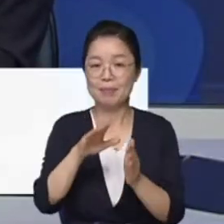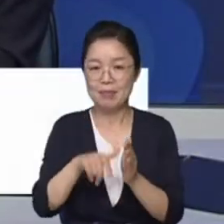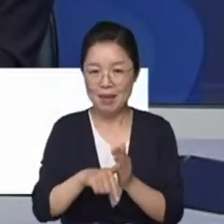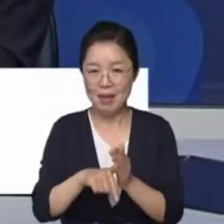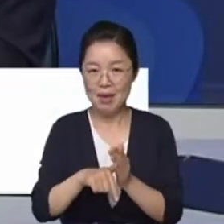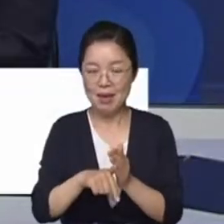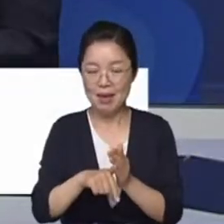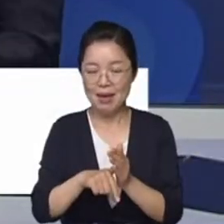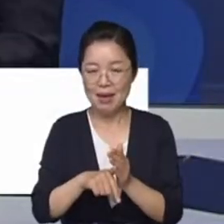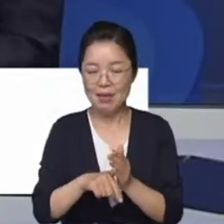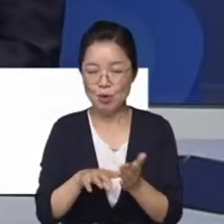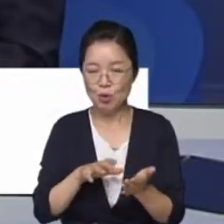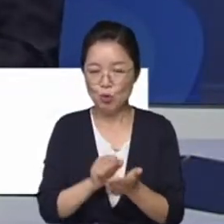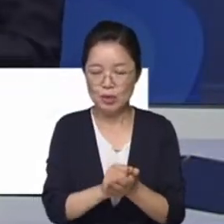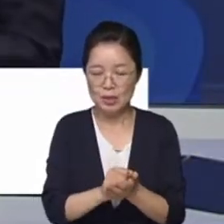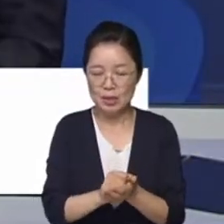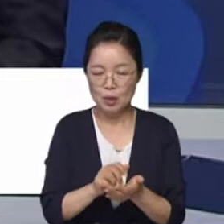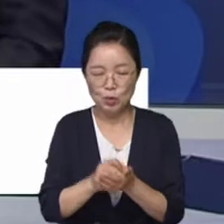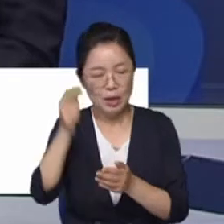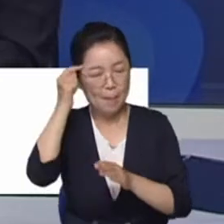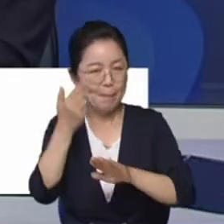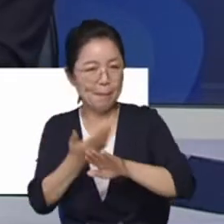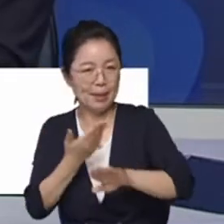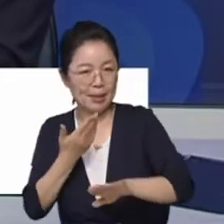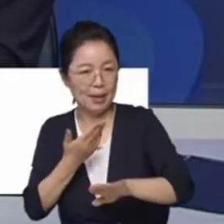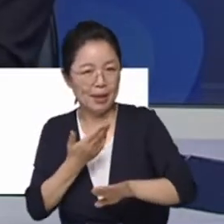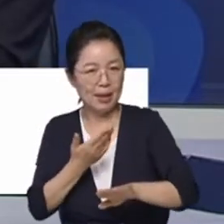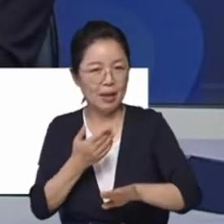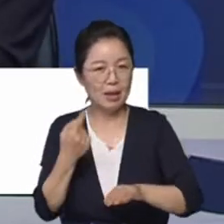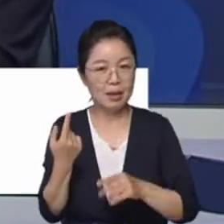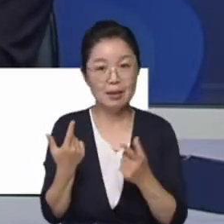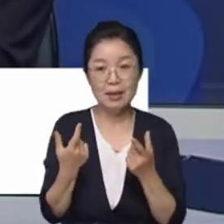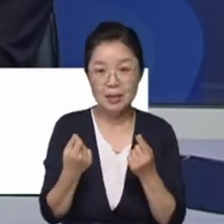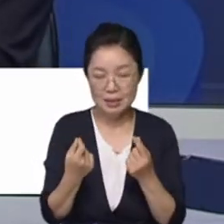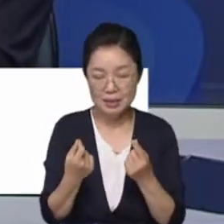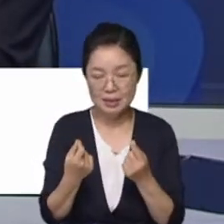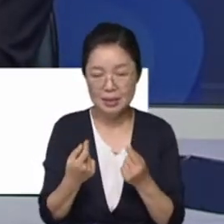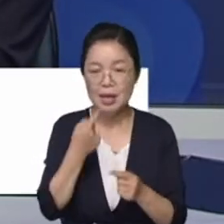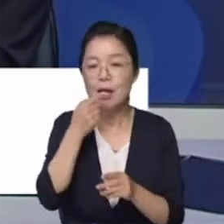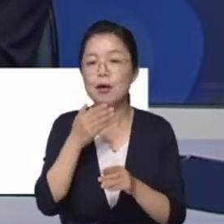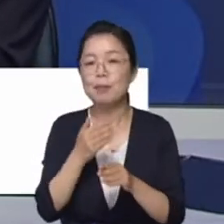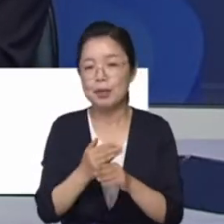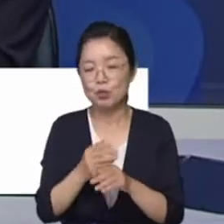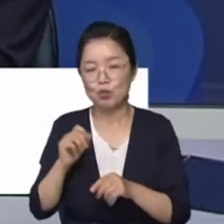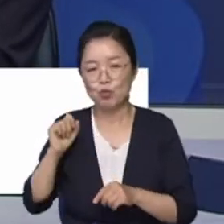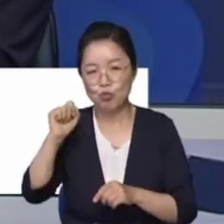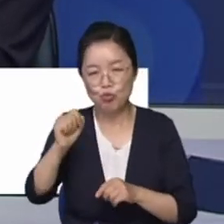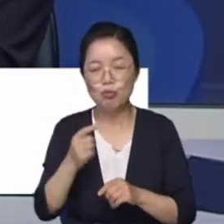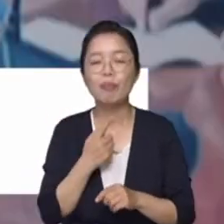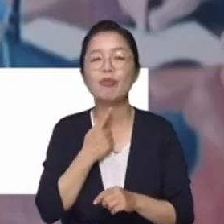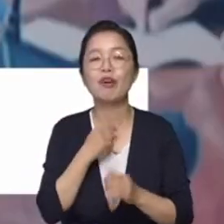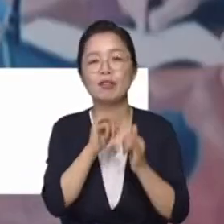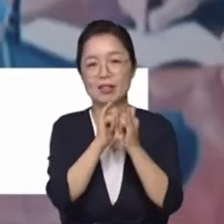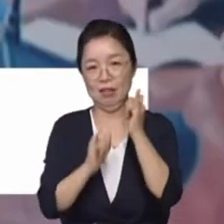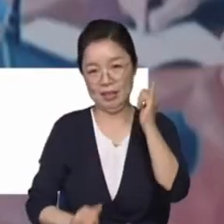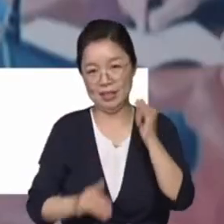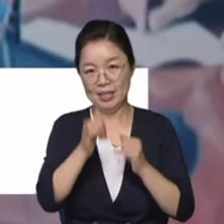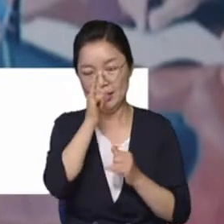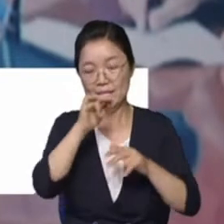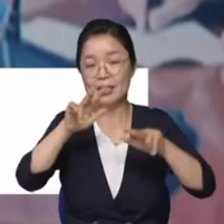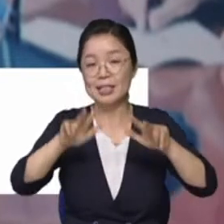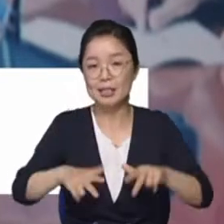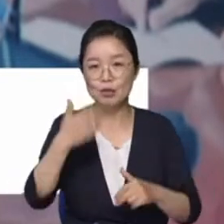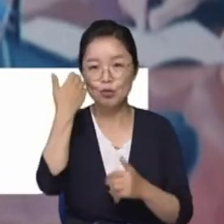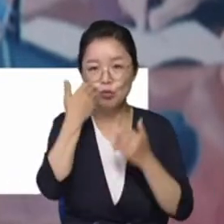독재와 반독재, 민주와 반민주 구도에서 민주주의를 이끌어왔던 역사를 갖고 있습니다. 그런데 네. 지금